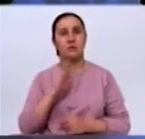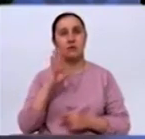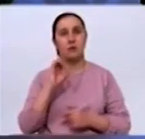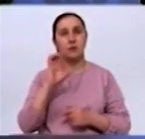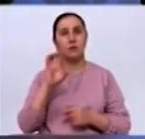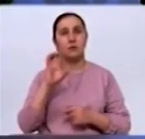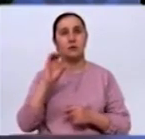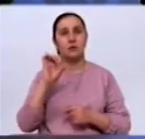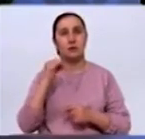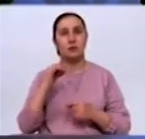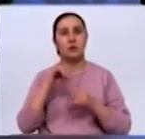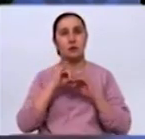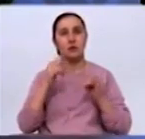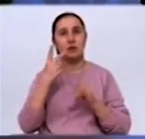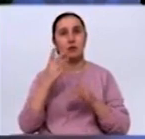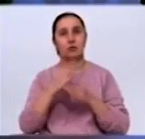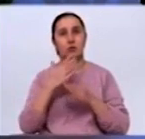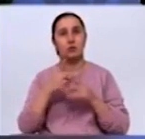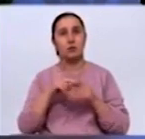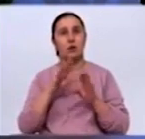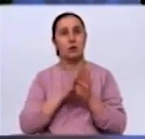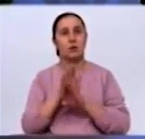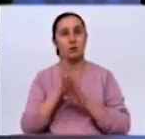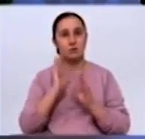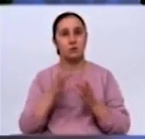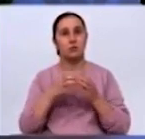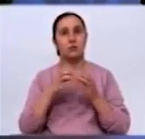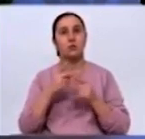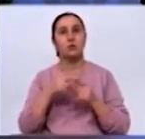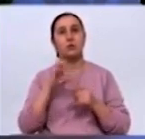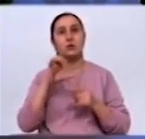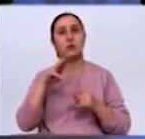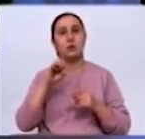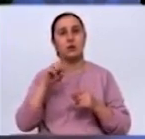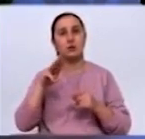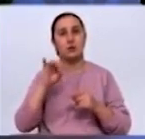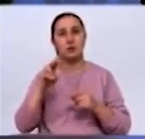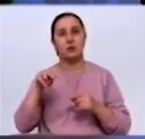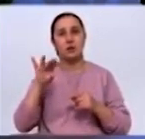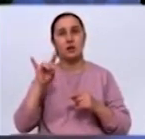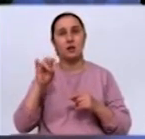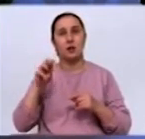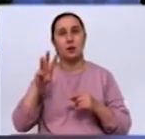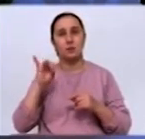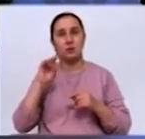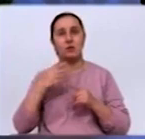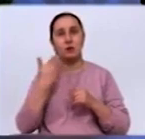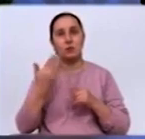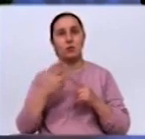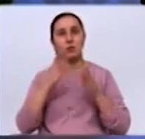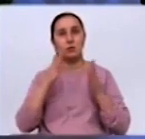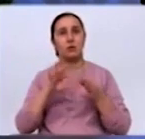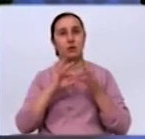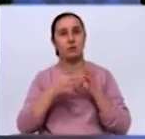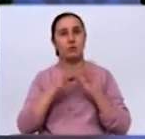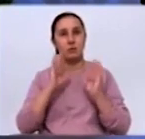Veb-saytni yaratishni ikki usulda amalga oshiriladi. Demak, statik va dinamik va ularga birma-bir